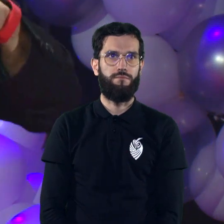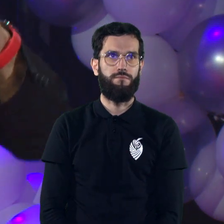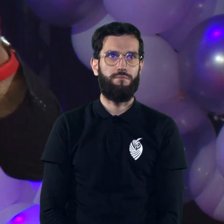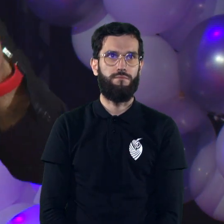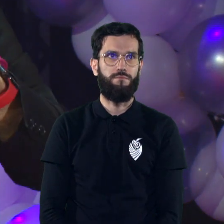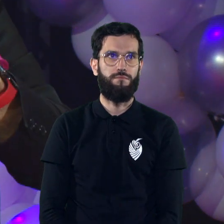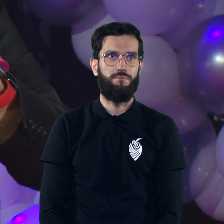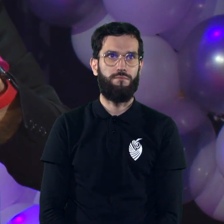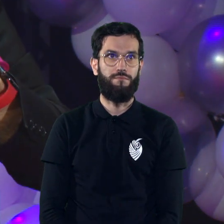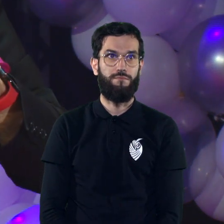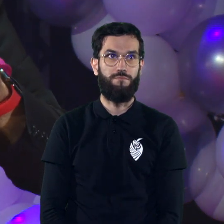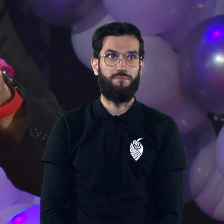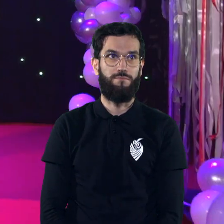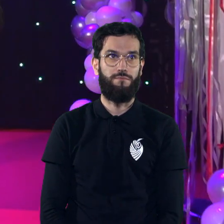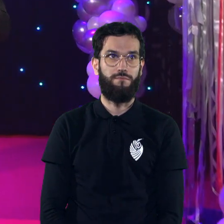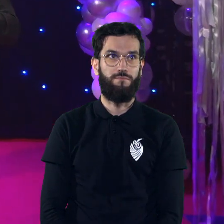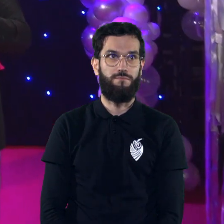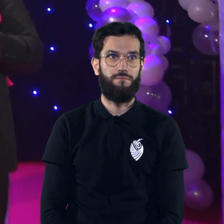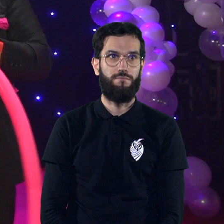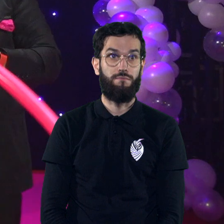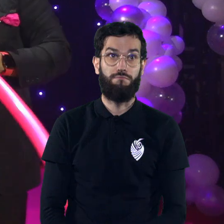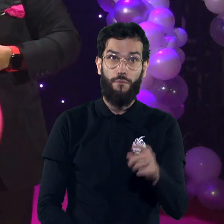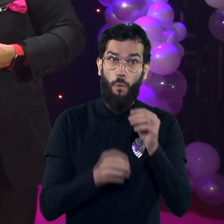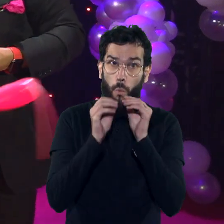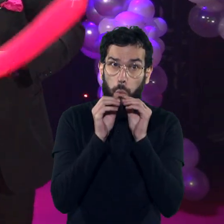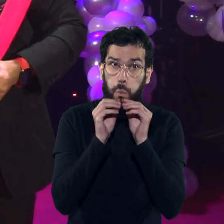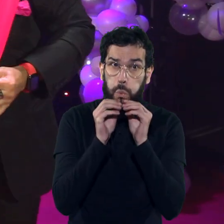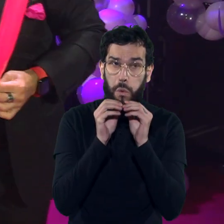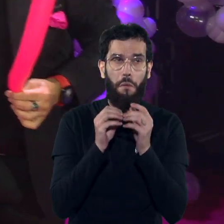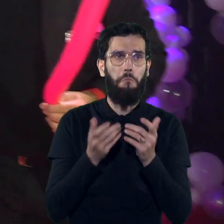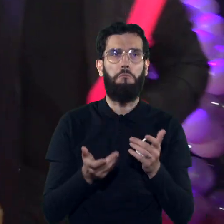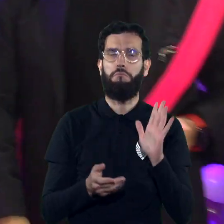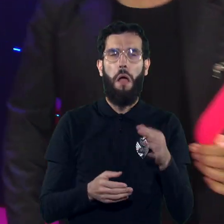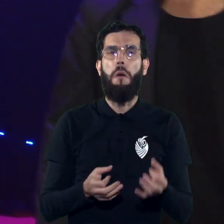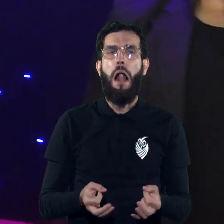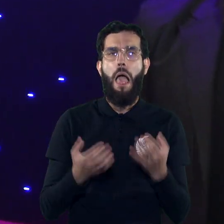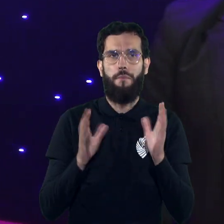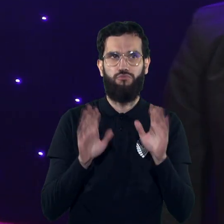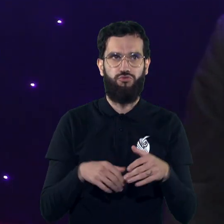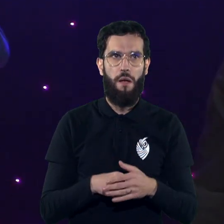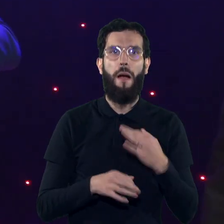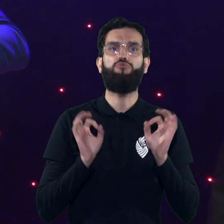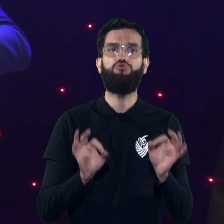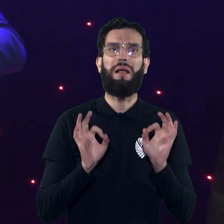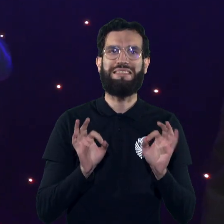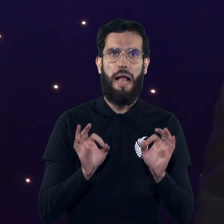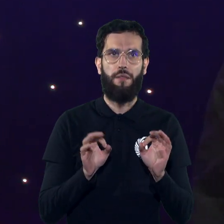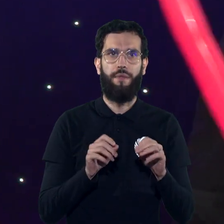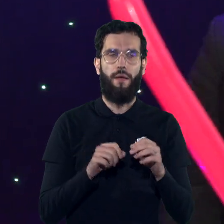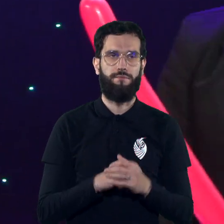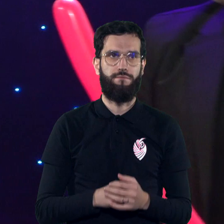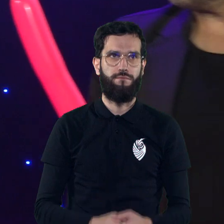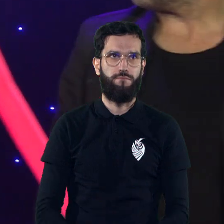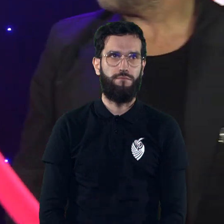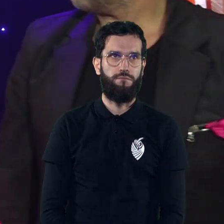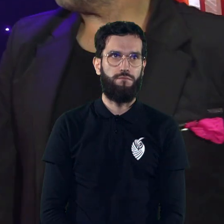Ha, si nafúkol balón, hej? No. Tak to ja už používam rozhodne niečo. Oveľa sofistikovanejšie, mám tu takúto pumpu na balóny. Pozri sa,